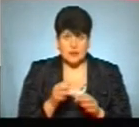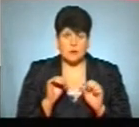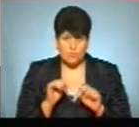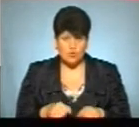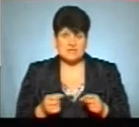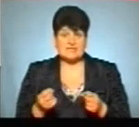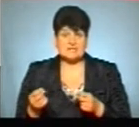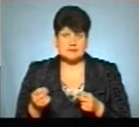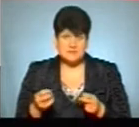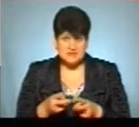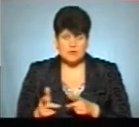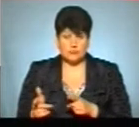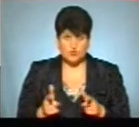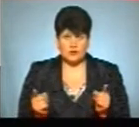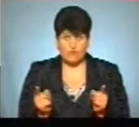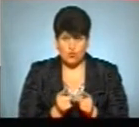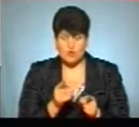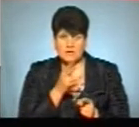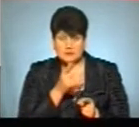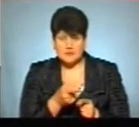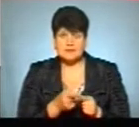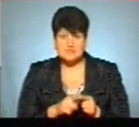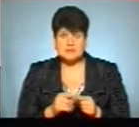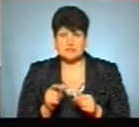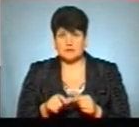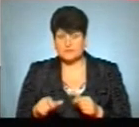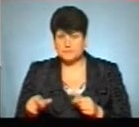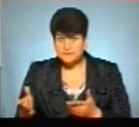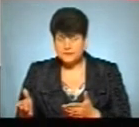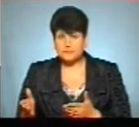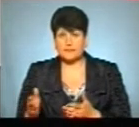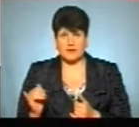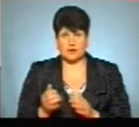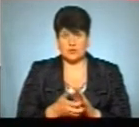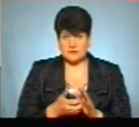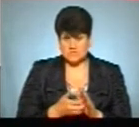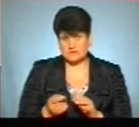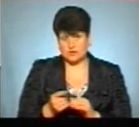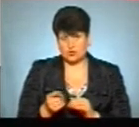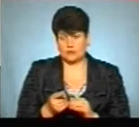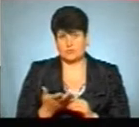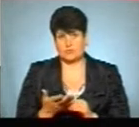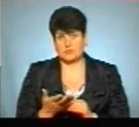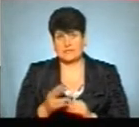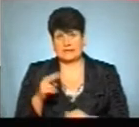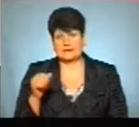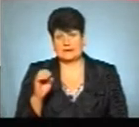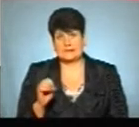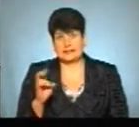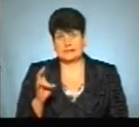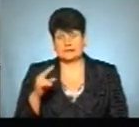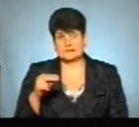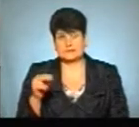спеціально підготувати в короткий термін таких фахівців. І якщо не вистачає, в Тернополі фахівці-дендрологи, напевно.